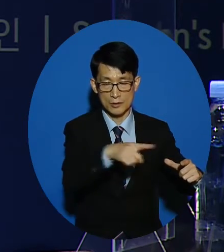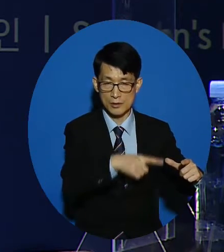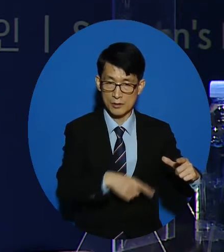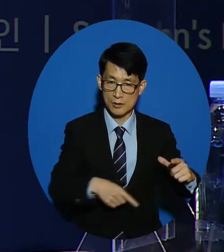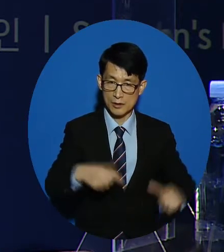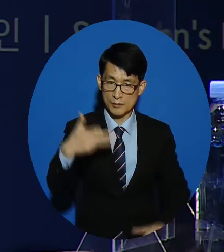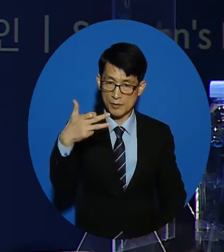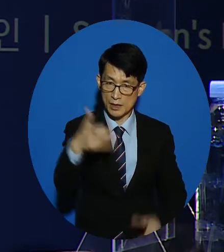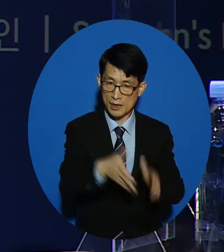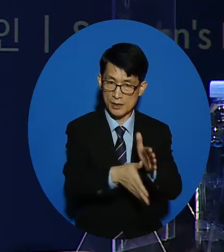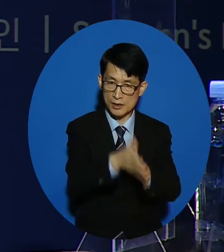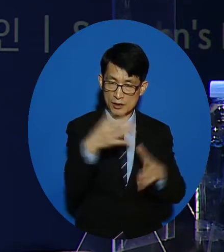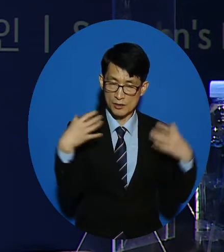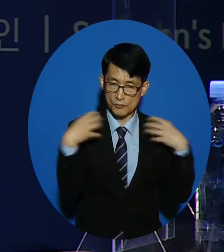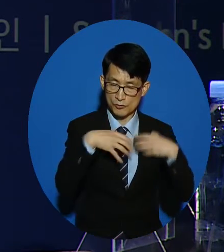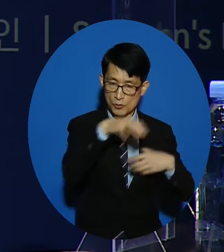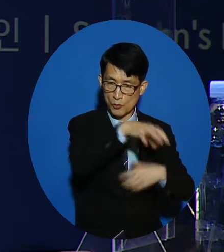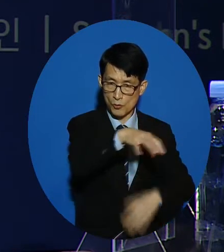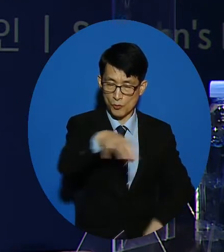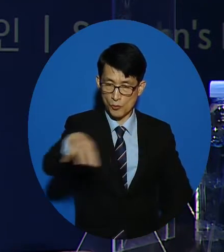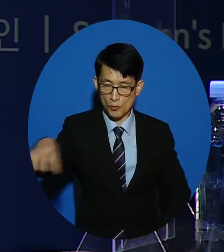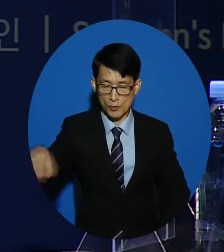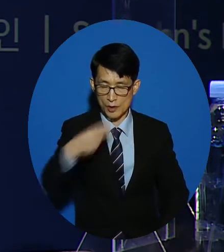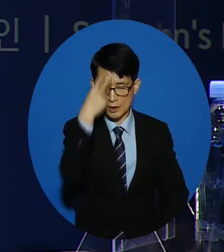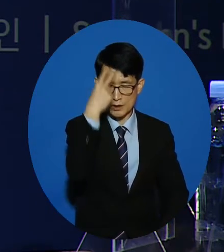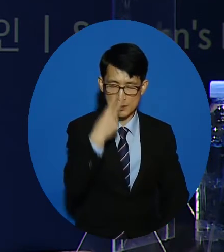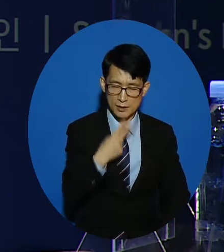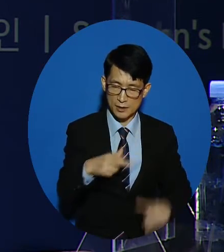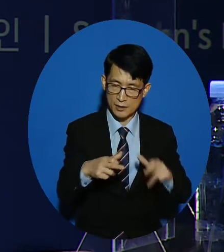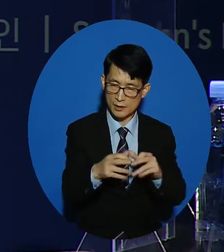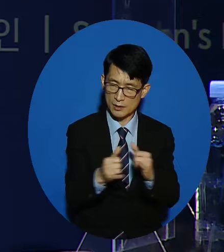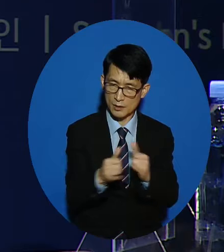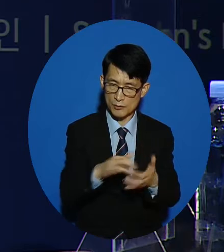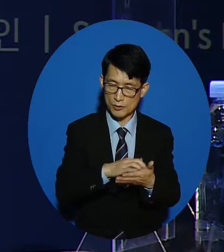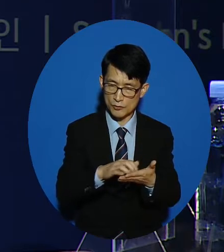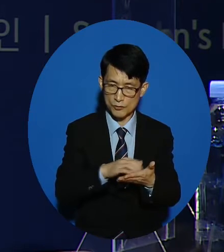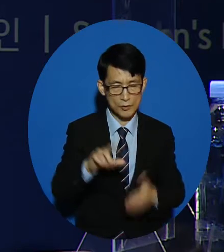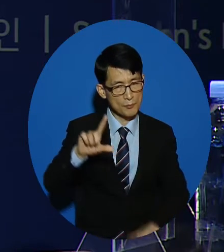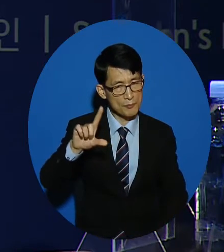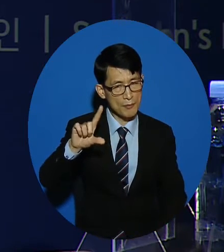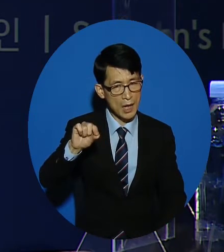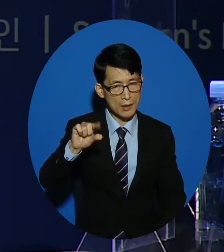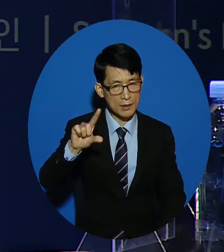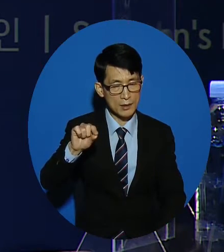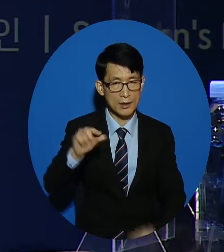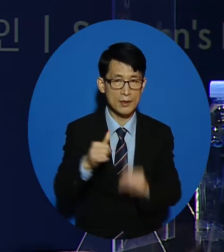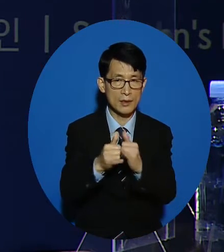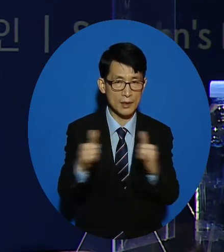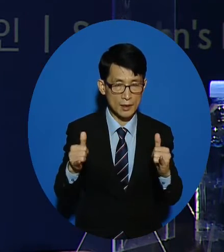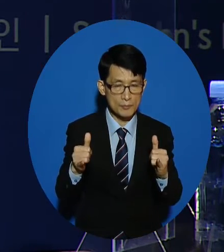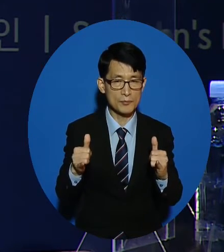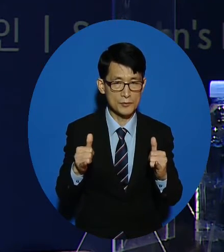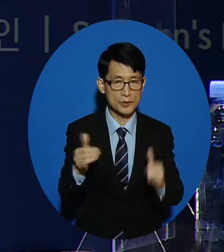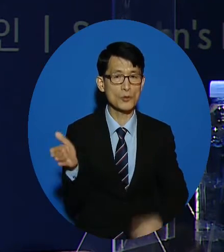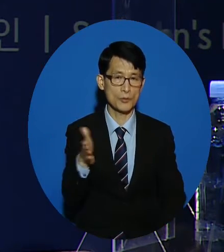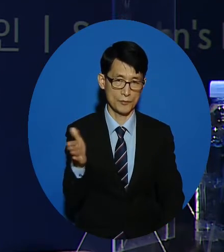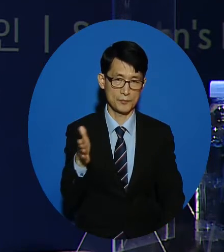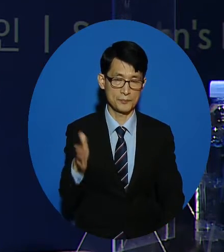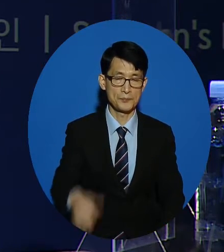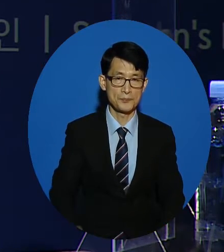18개 시군에 약 10,000여 명의 시각장애인 분들이 지금 등록을 하고